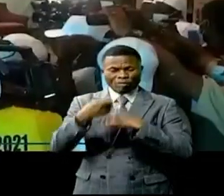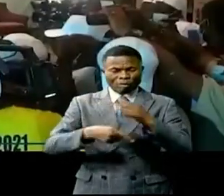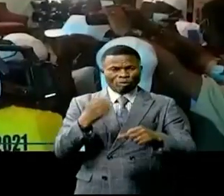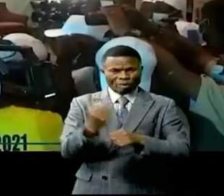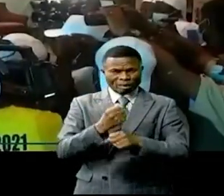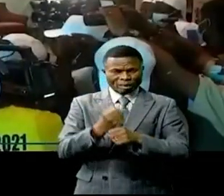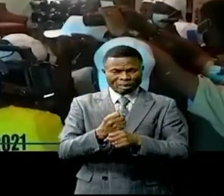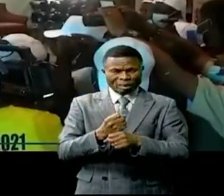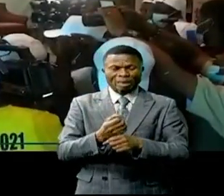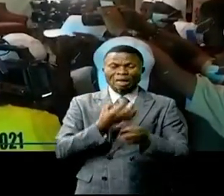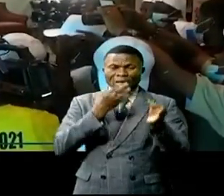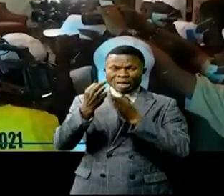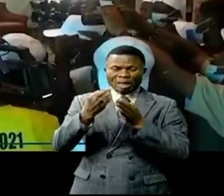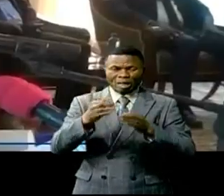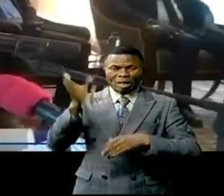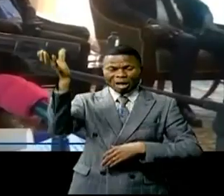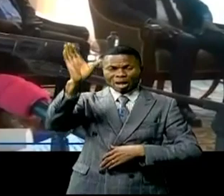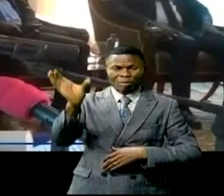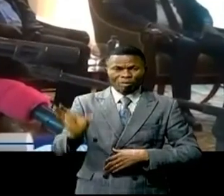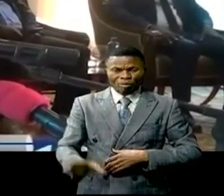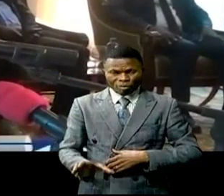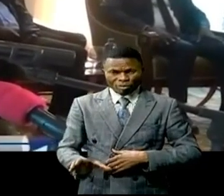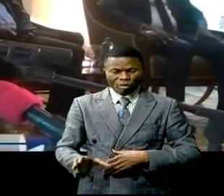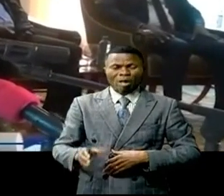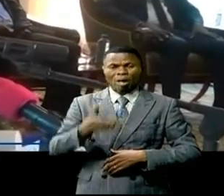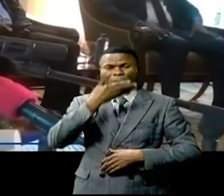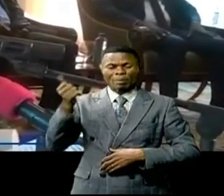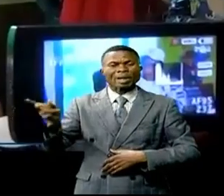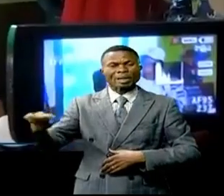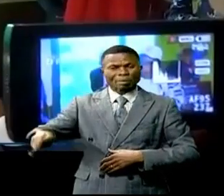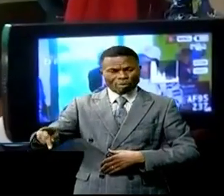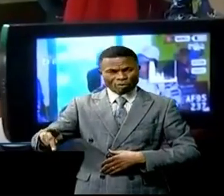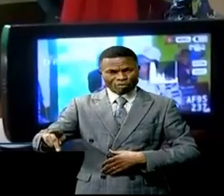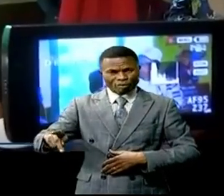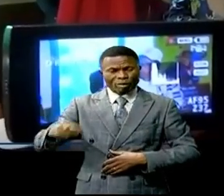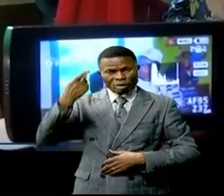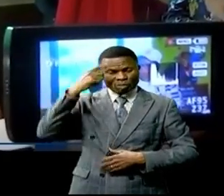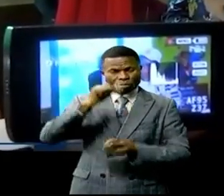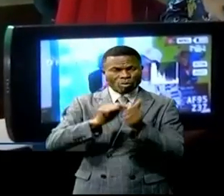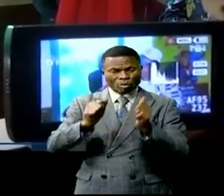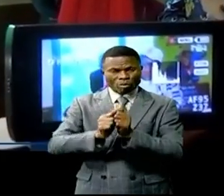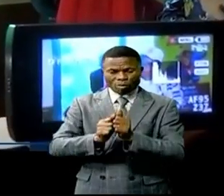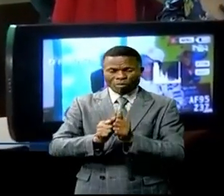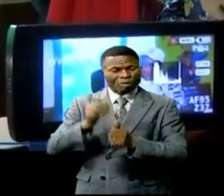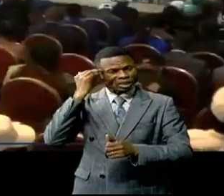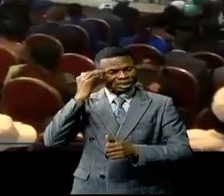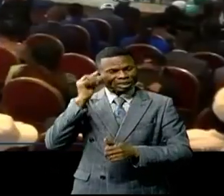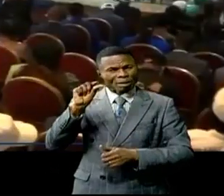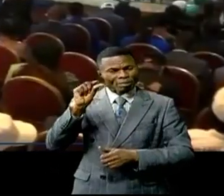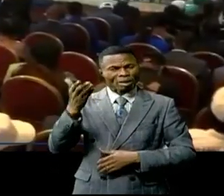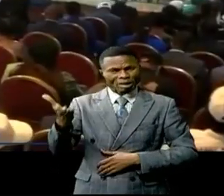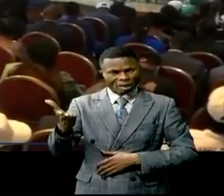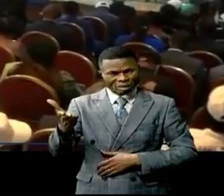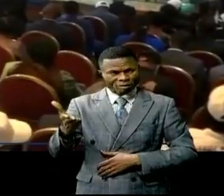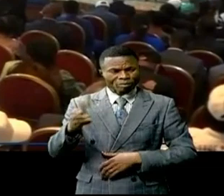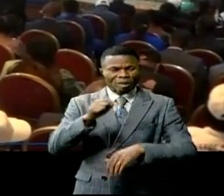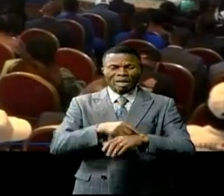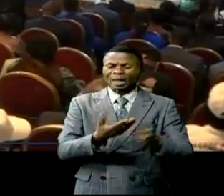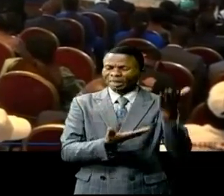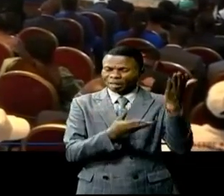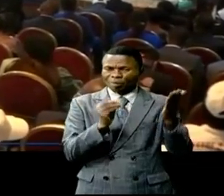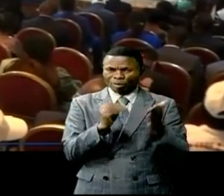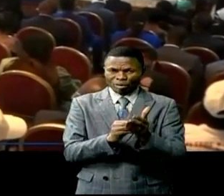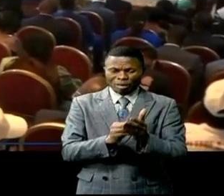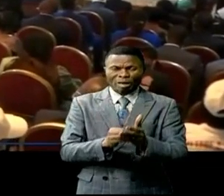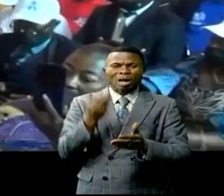activités, souligne que le Congo central est parmi les meilleures provinces en termes de riposte de VIH. Un autre moment fort était celui